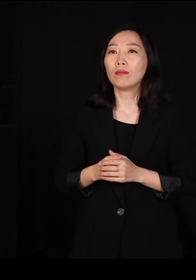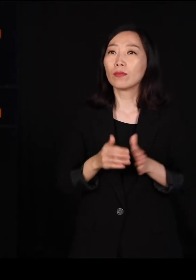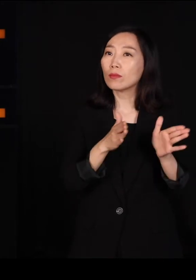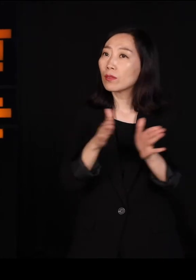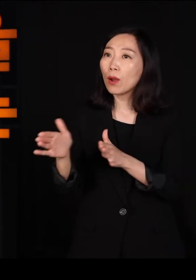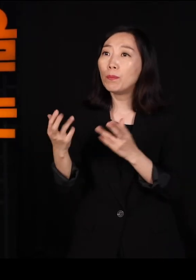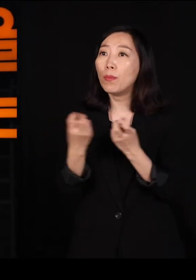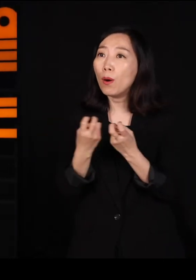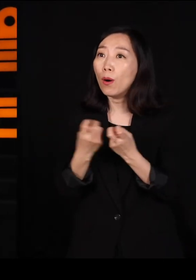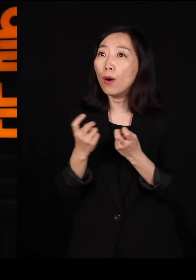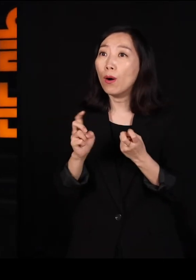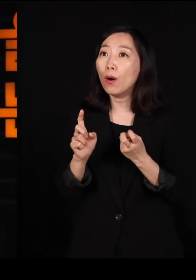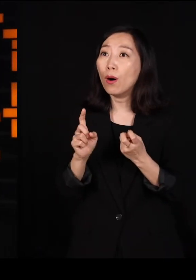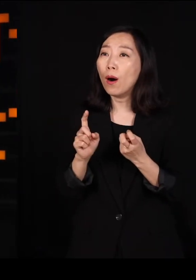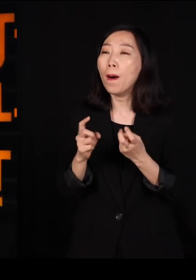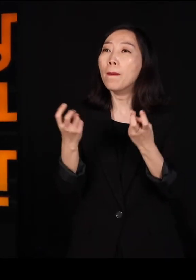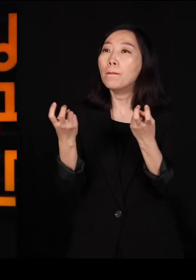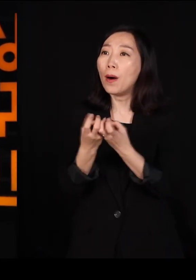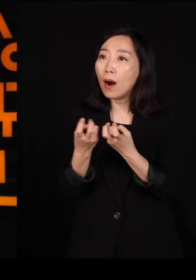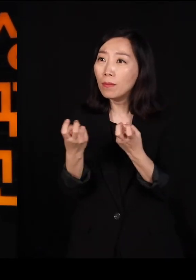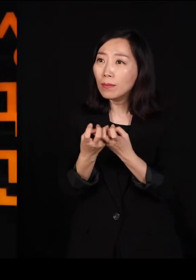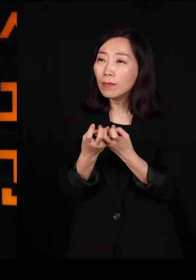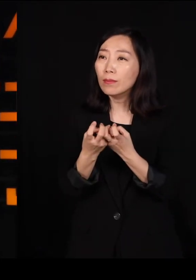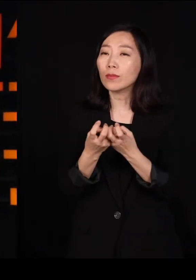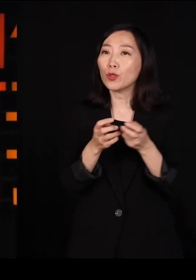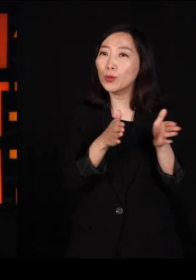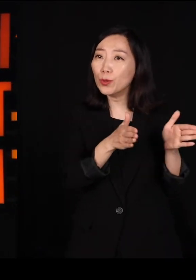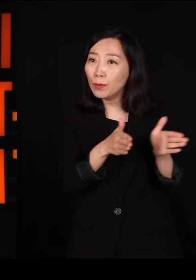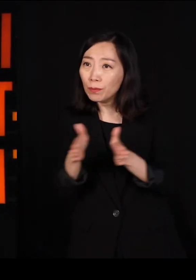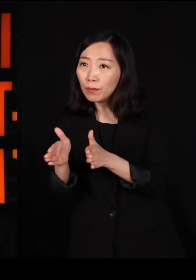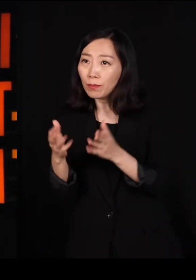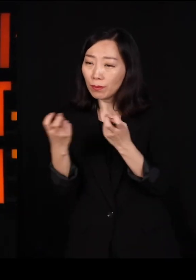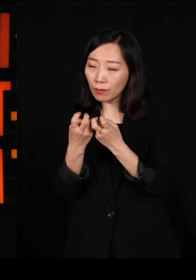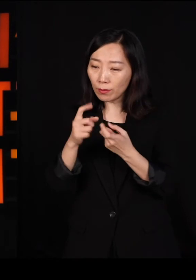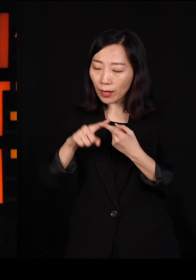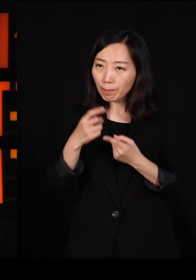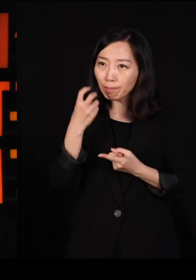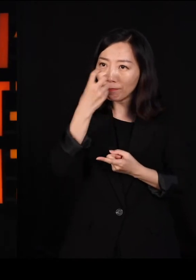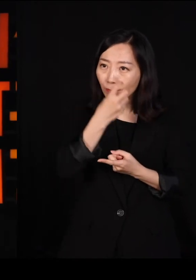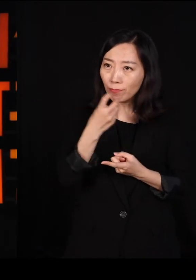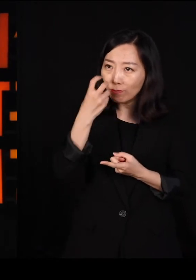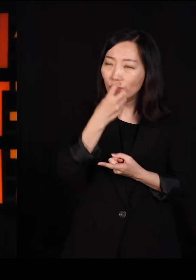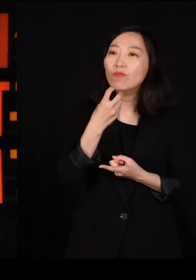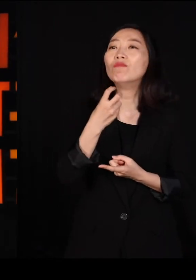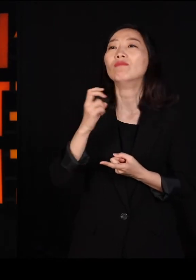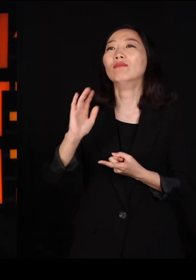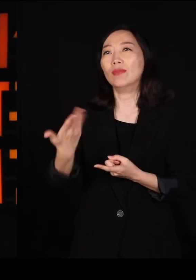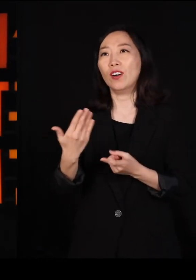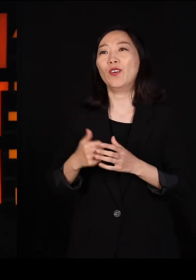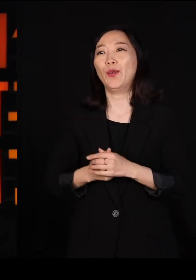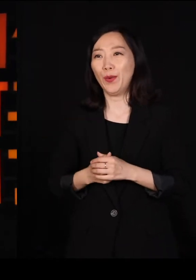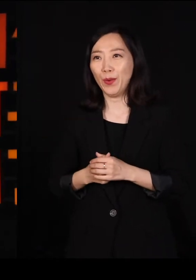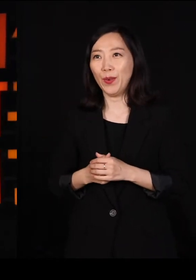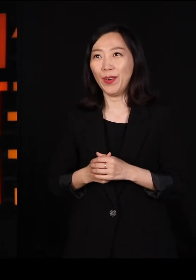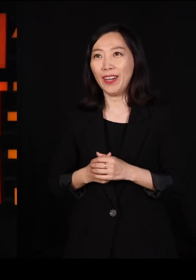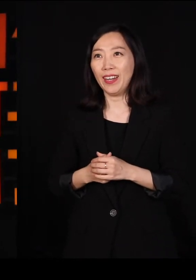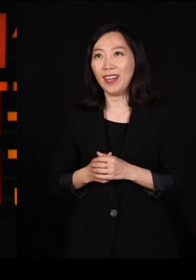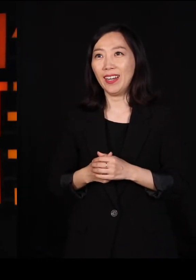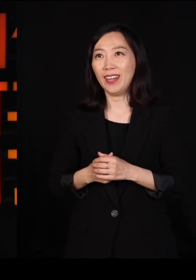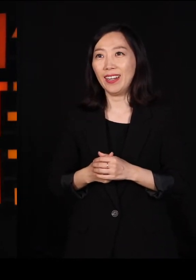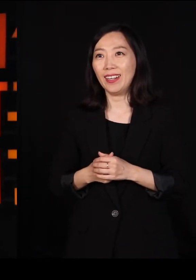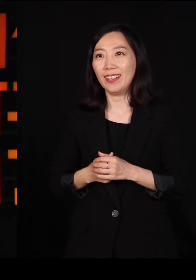했느냐? 어떤 준비를 했느냐? 내가 생각하는 준비를 그 공식에서 나온 준비를 했느냐를 따지게 되는 거예요.